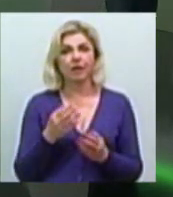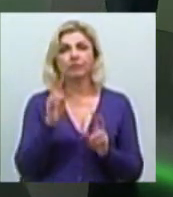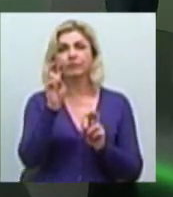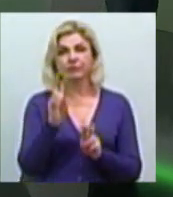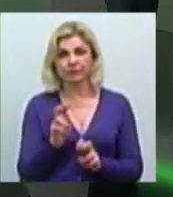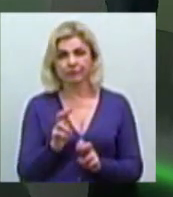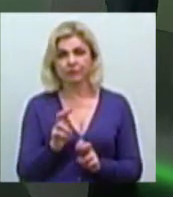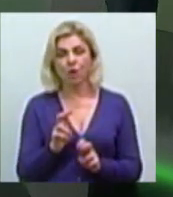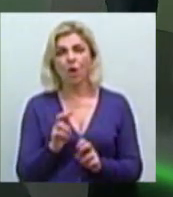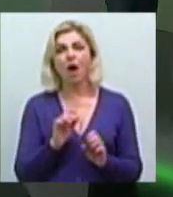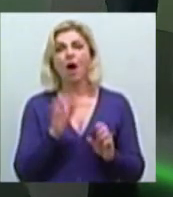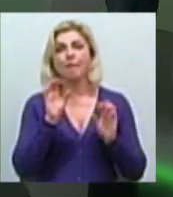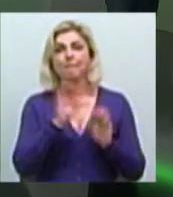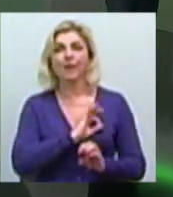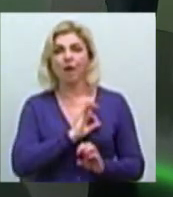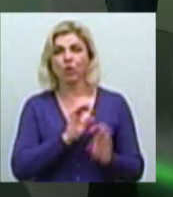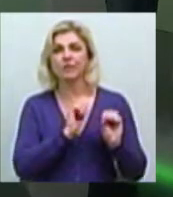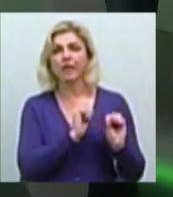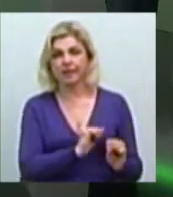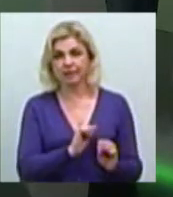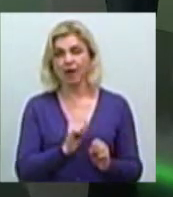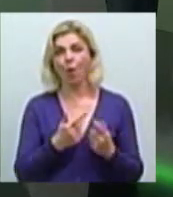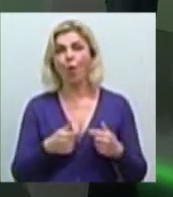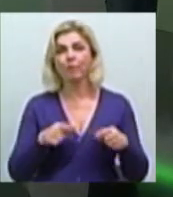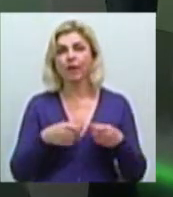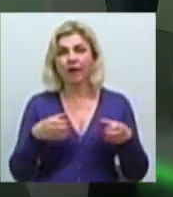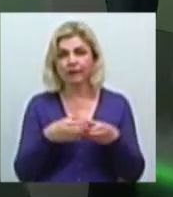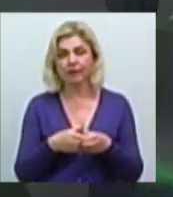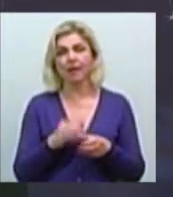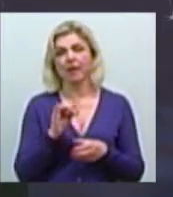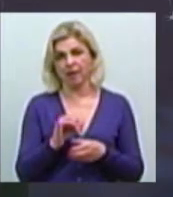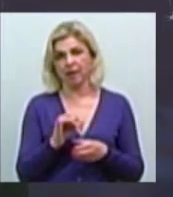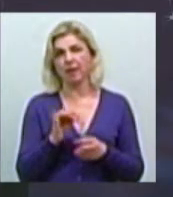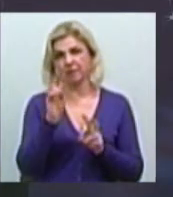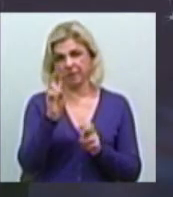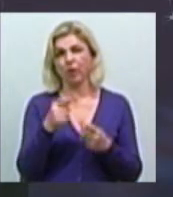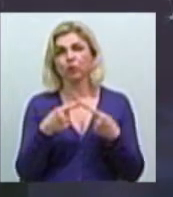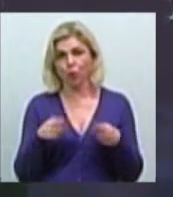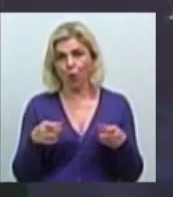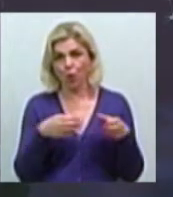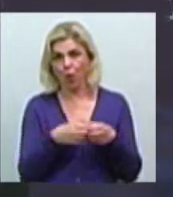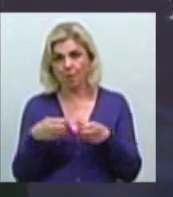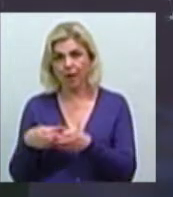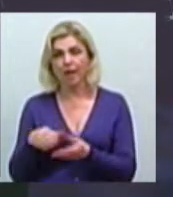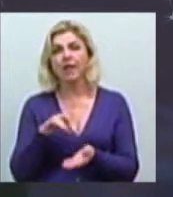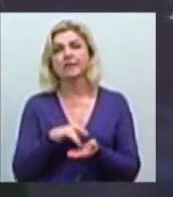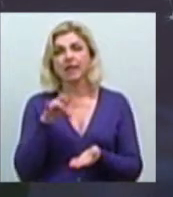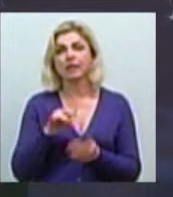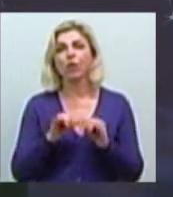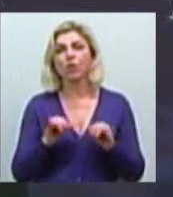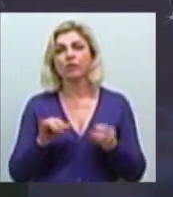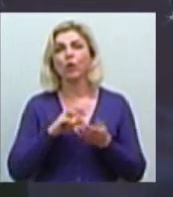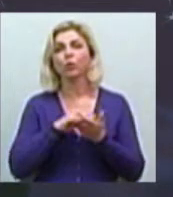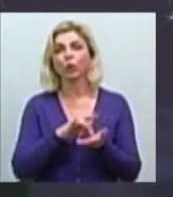аналітико-правозахисне об'єднання «Викривач», юридична компанія «Студіо Легалі», Центр розвитку туризму